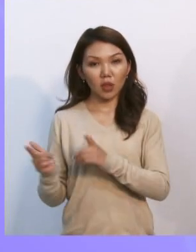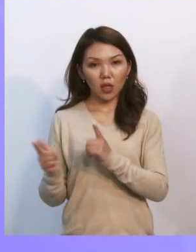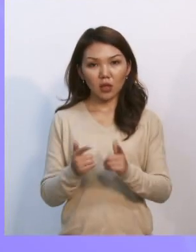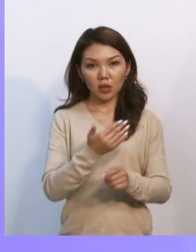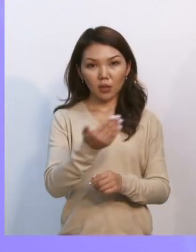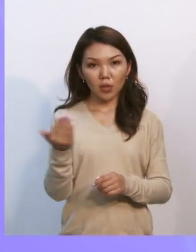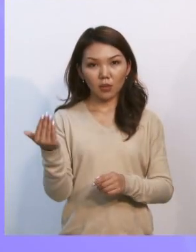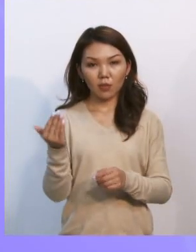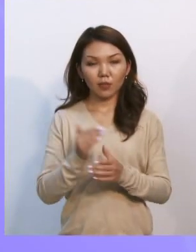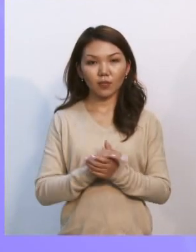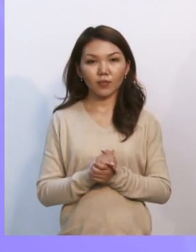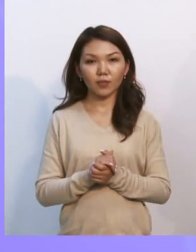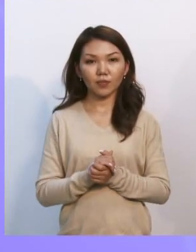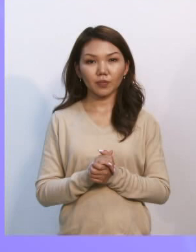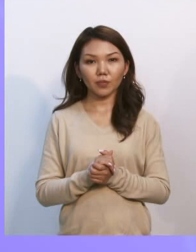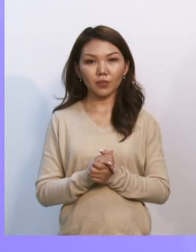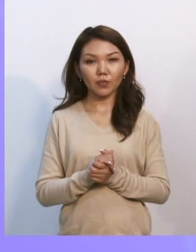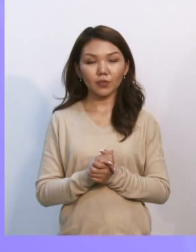Даярсыңарбы?